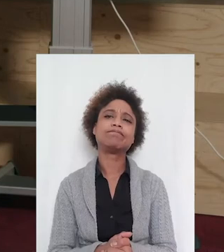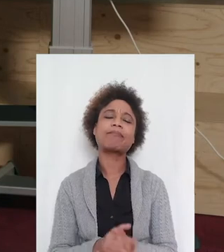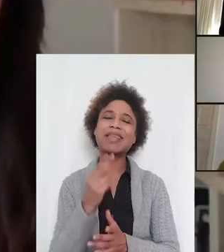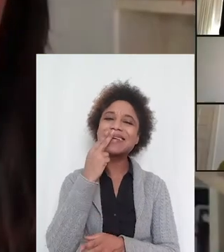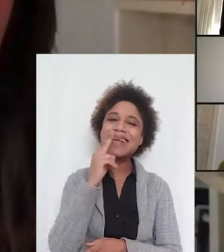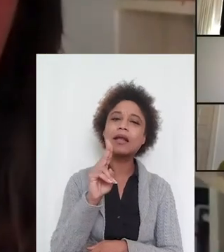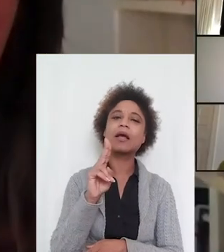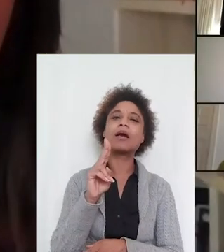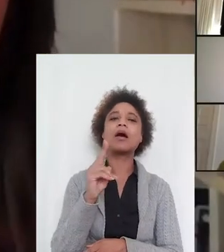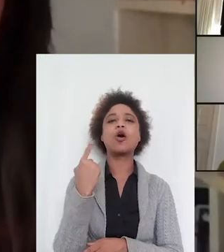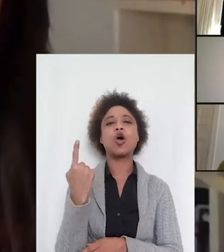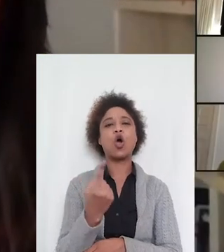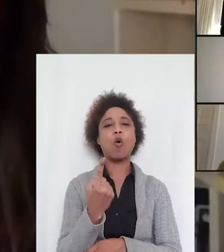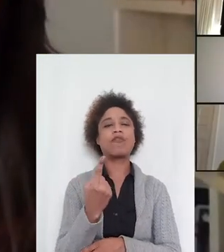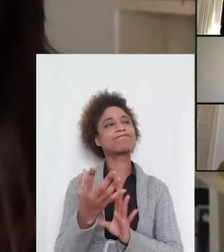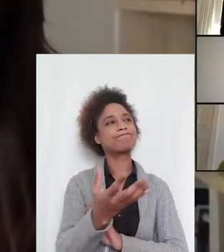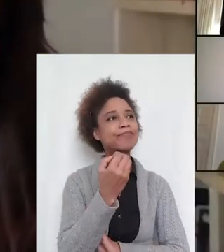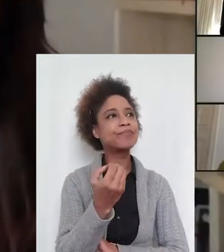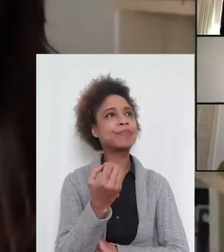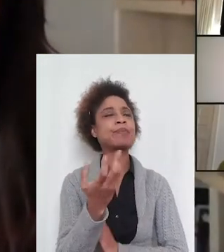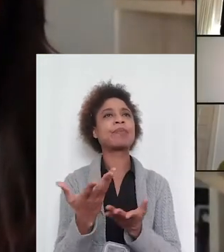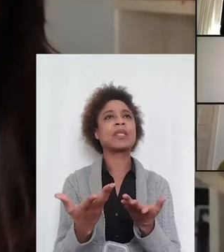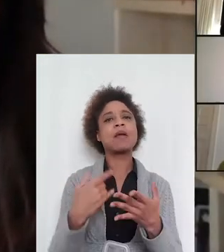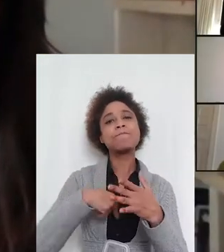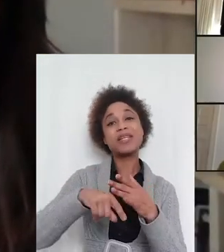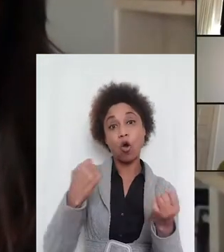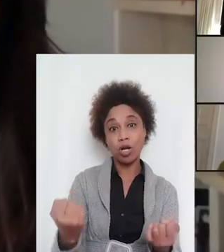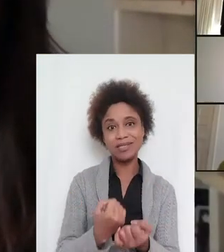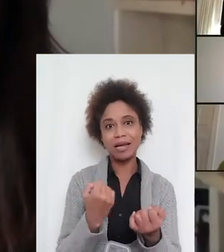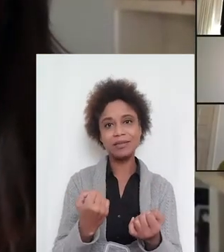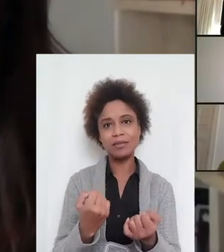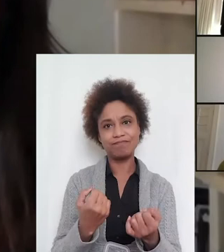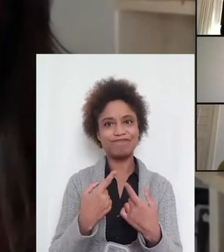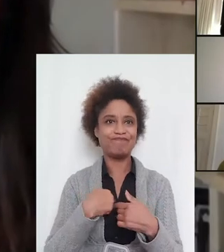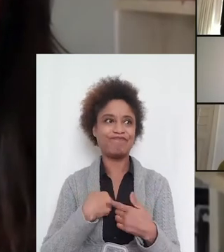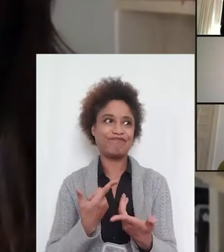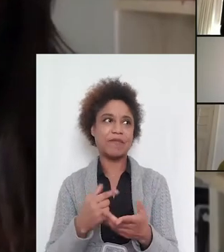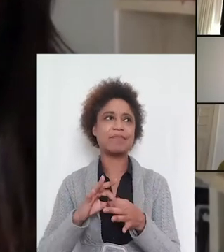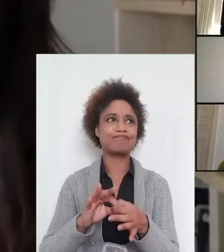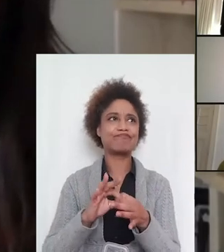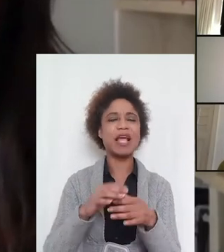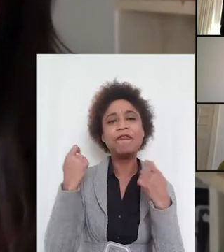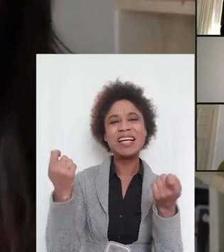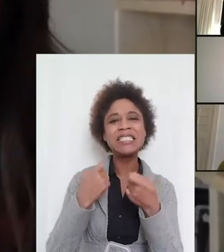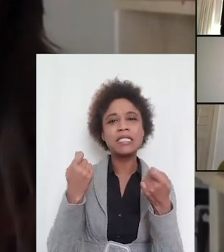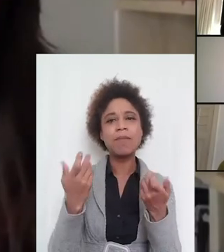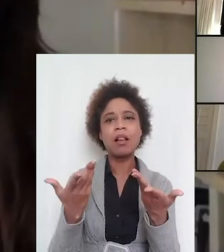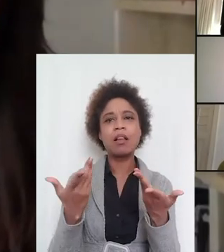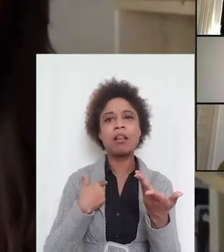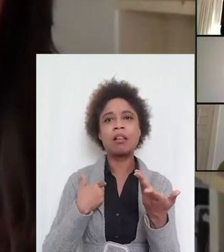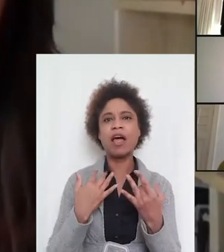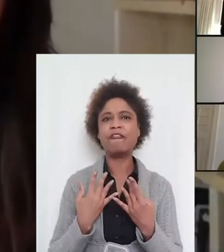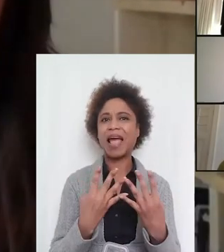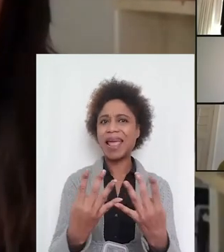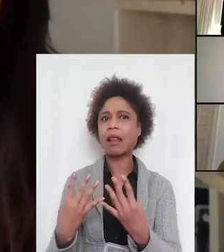Eerlijkheid over wat je wel en niet kunt bereiken binnen je organisatie. En binnen, in ons geval, festivals. We zitten gewoon op een weiland.